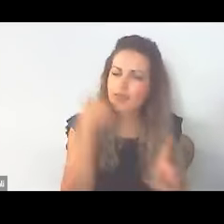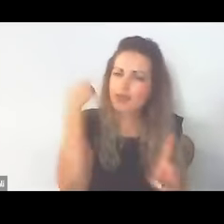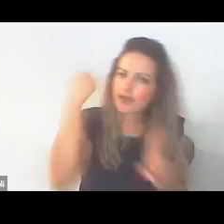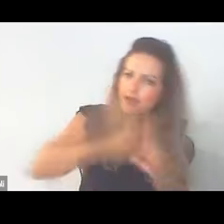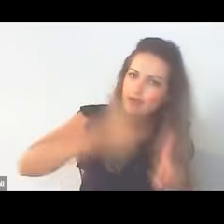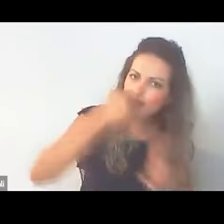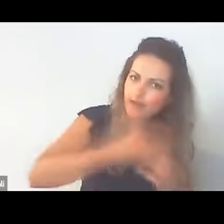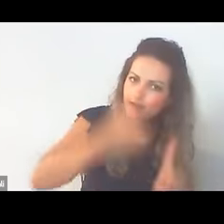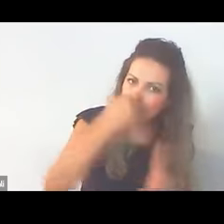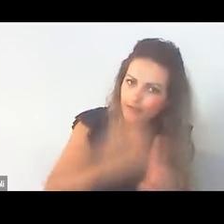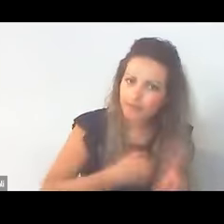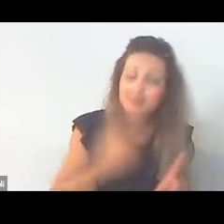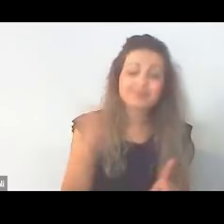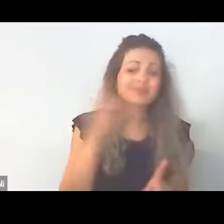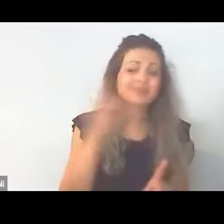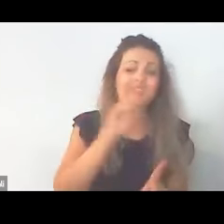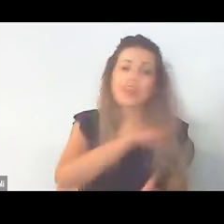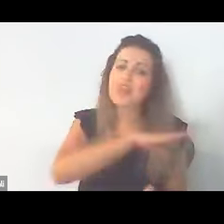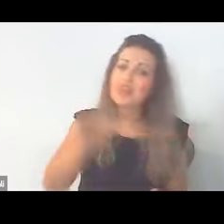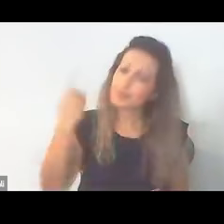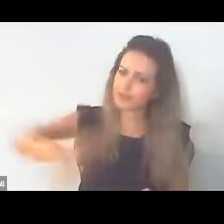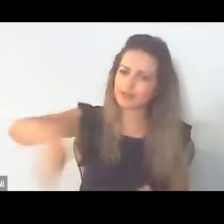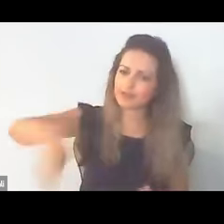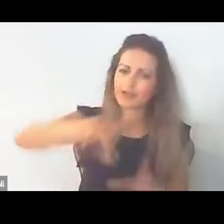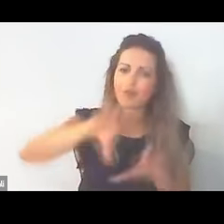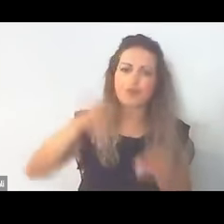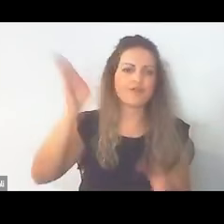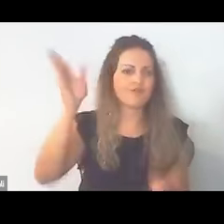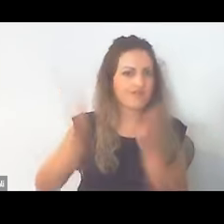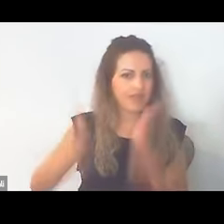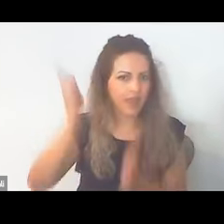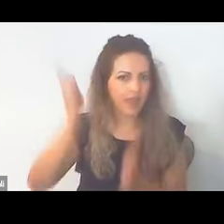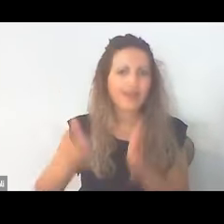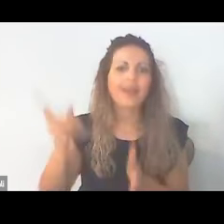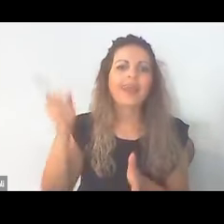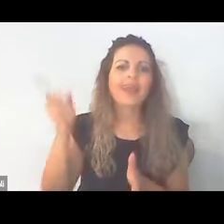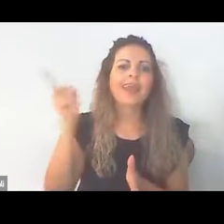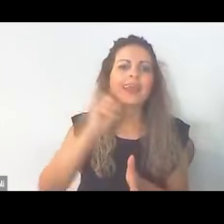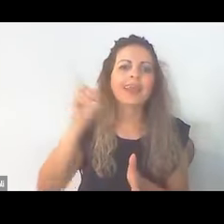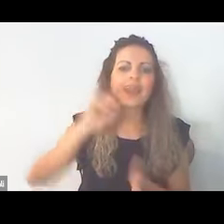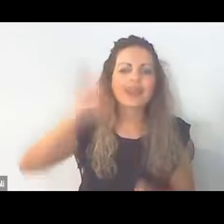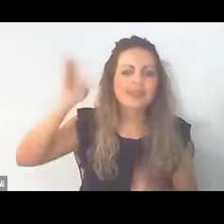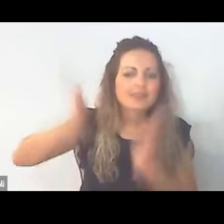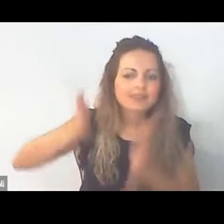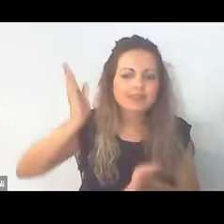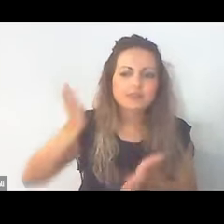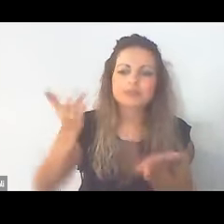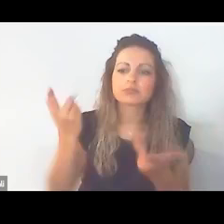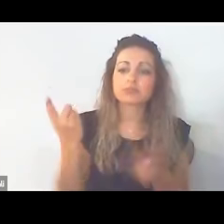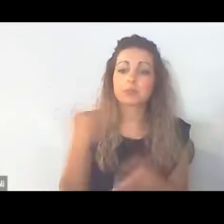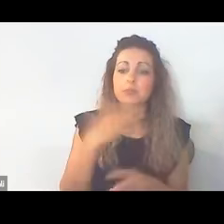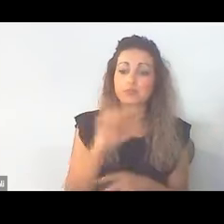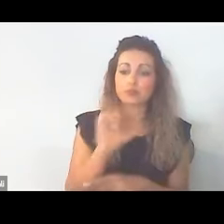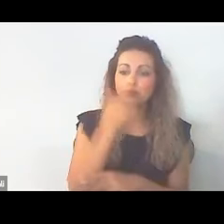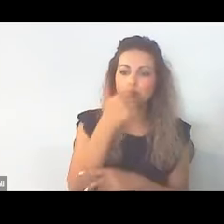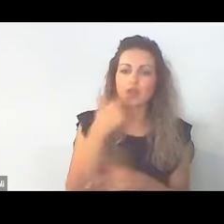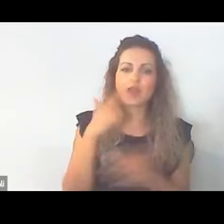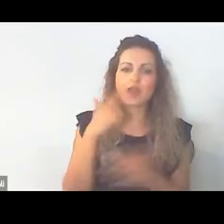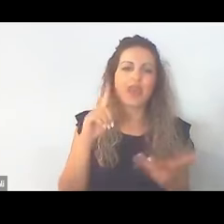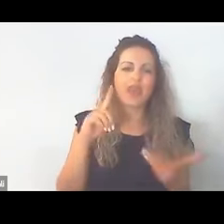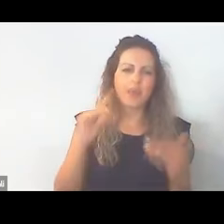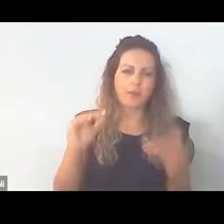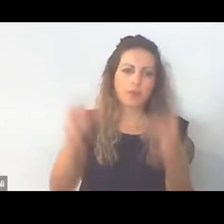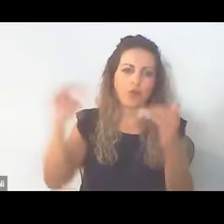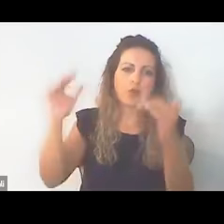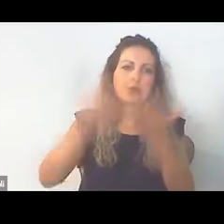θύματα της έμφυλης βίας, τα θύματα, τις κακοποιημένες γυναίκες και σε πρακτικό επίπεδο, γιατί τα δικαστικά έξοδα